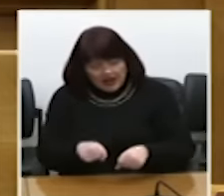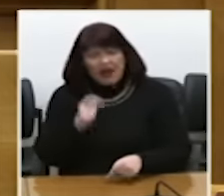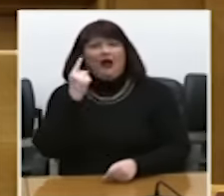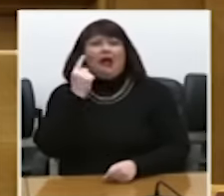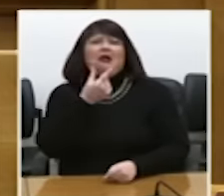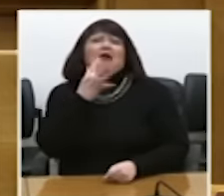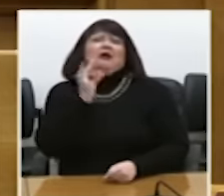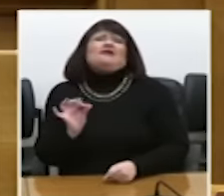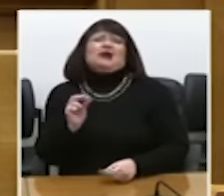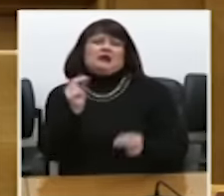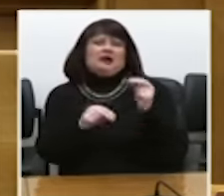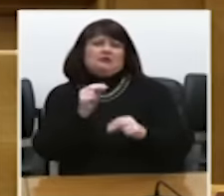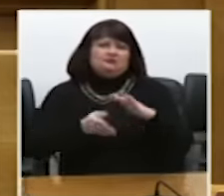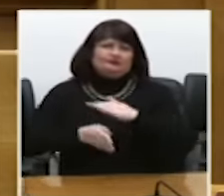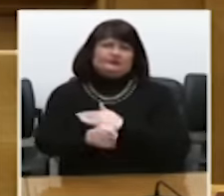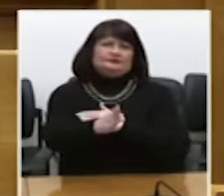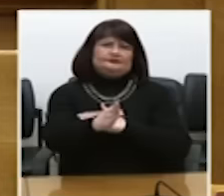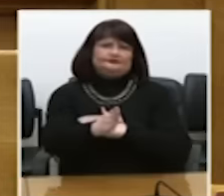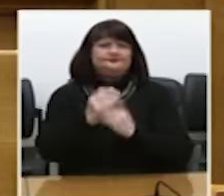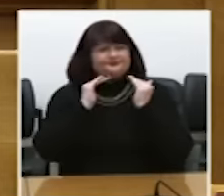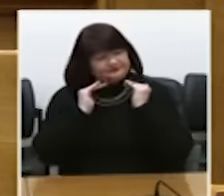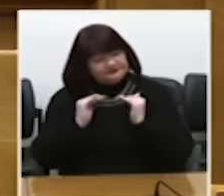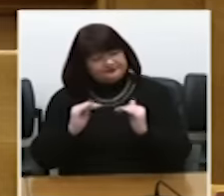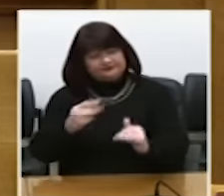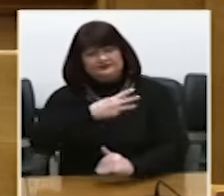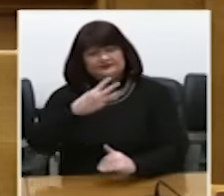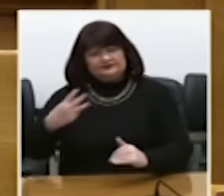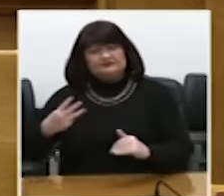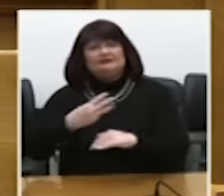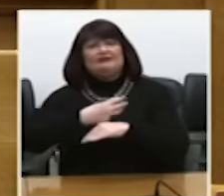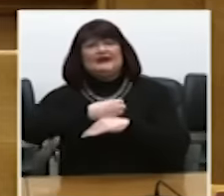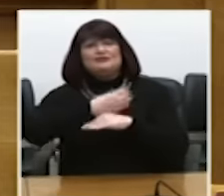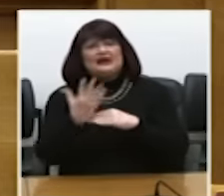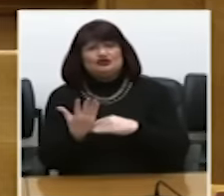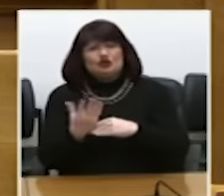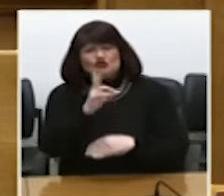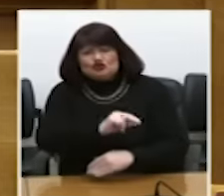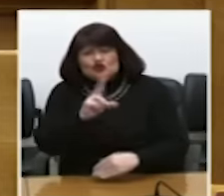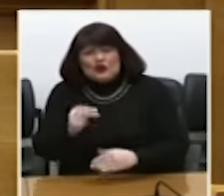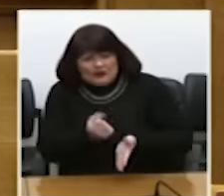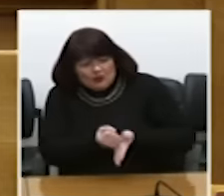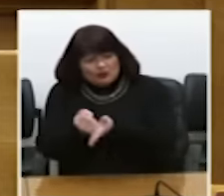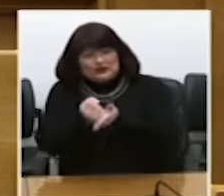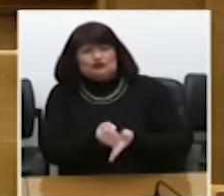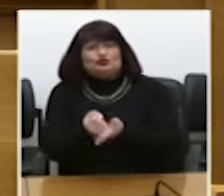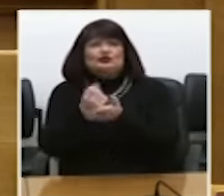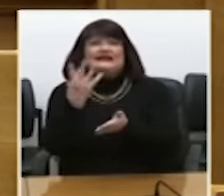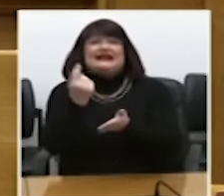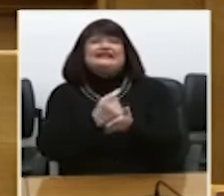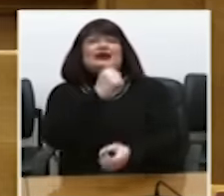με σταθερότητα κάνουν εδώ και 4,5 χρόνια. Φαίνεται πως η